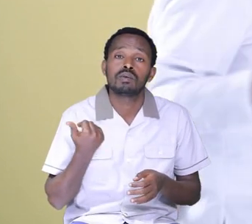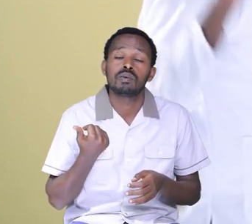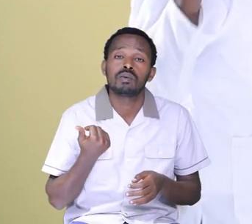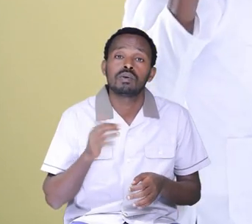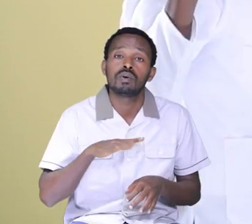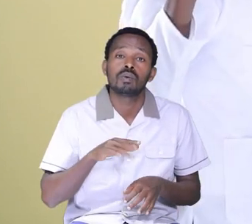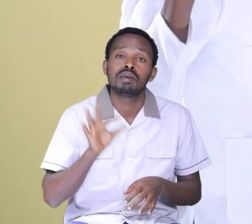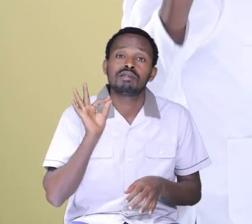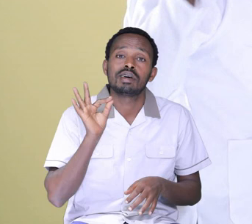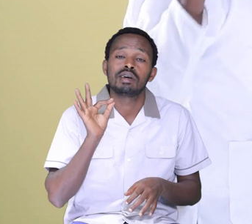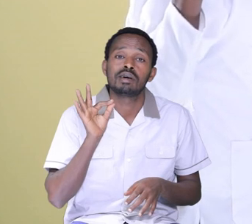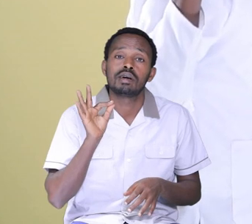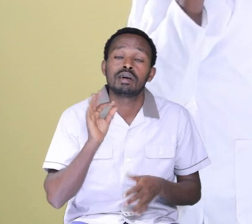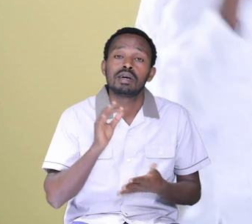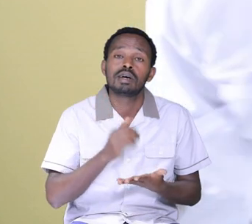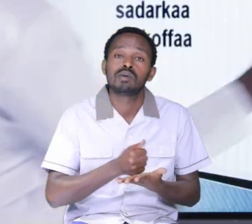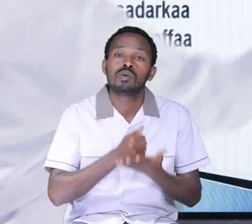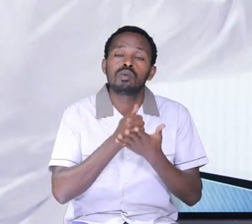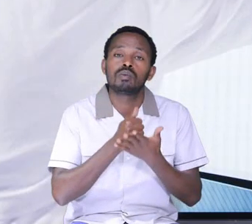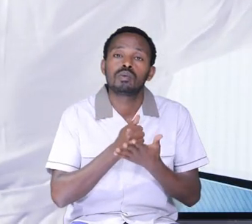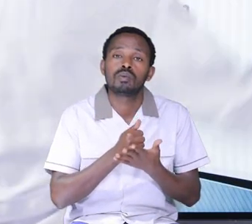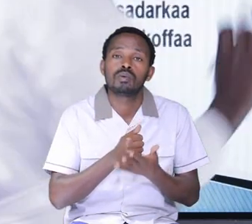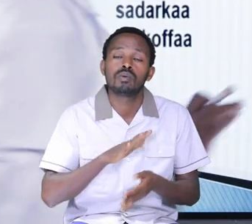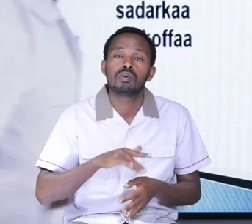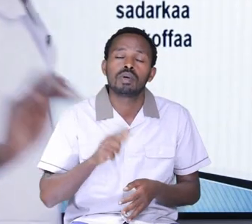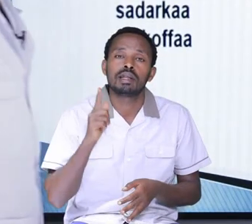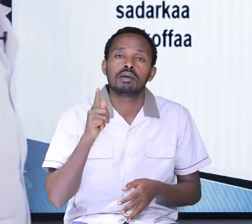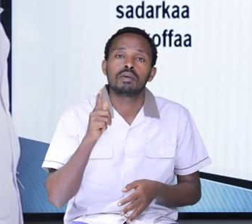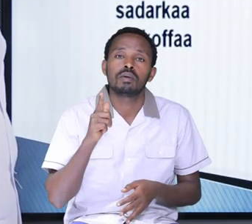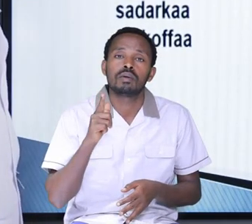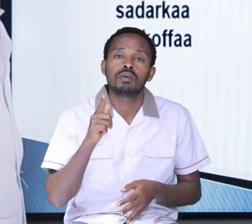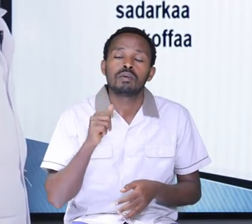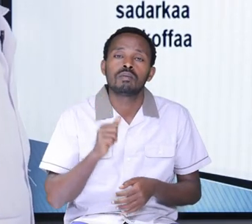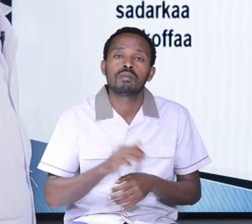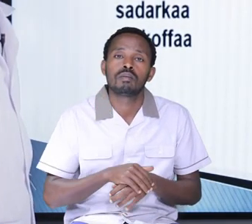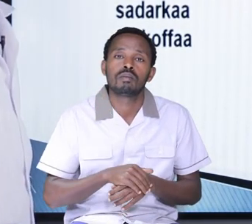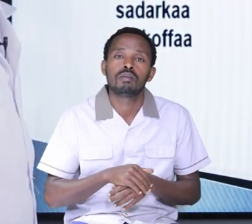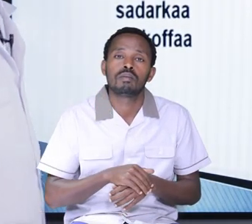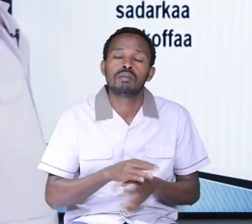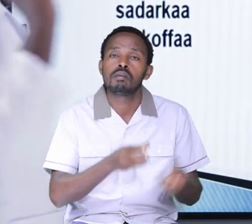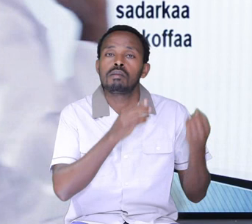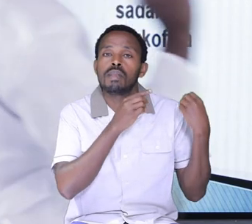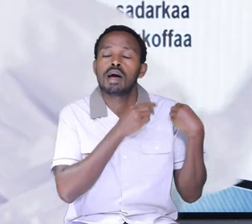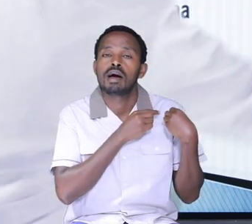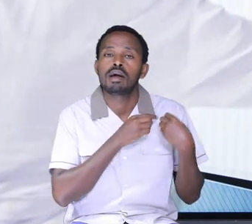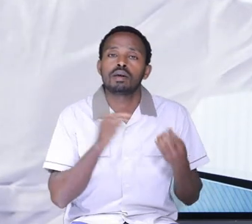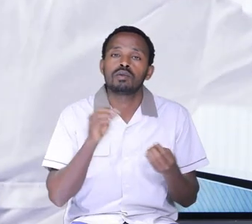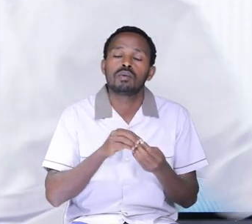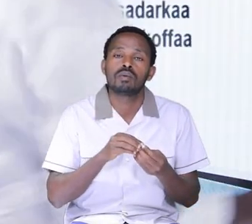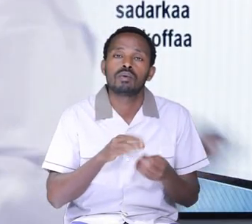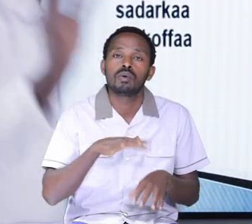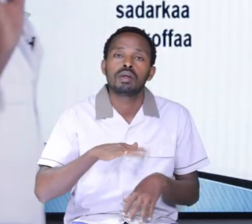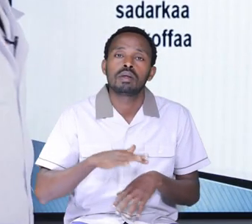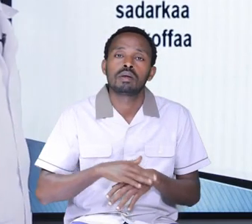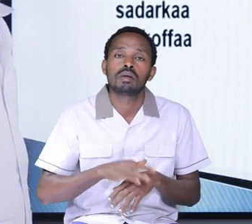kun kan isheen bakka buutu utubduudha. Qubeen laa kun kan isheen bakka buutu immoo ba'aadha. Akkasumas